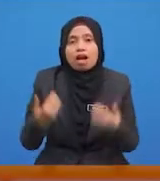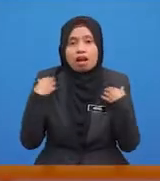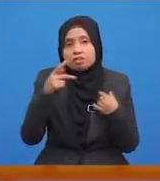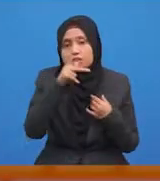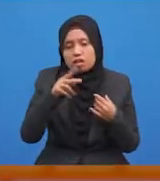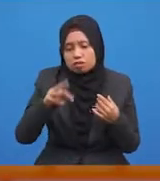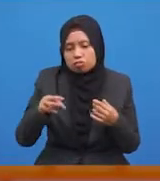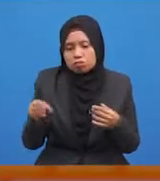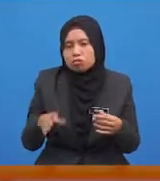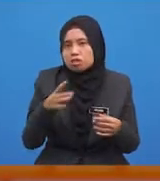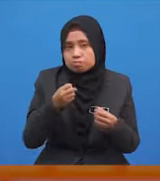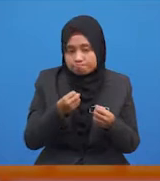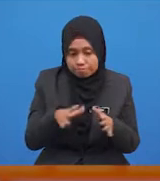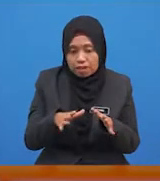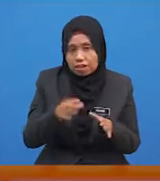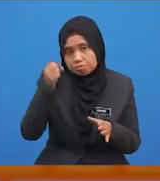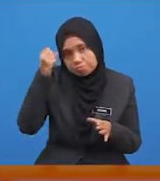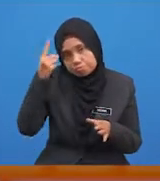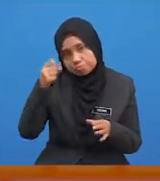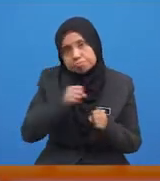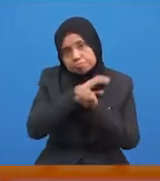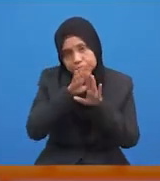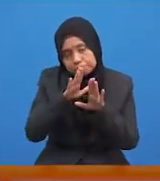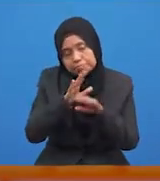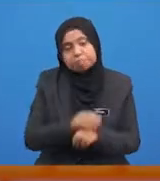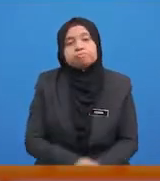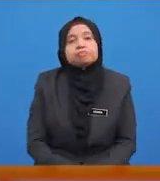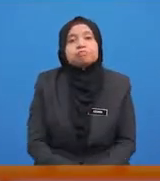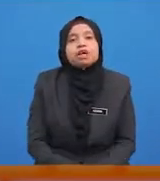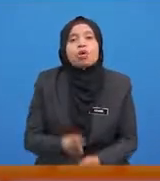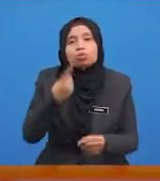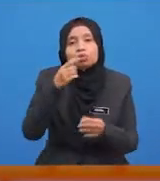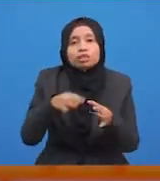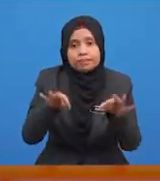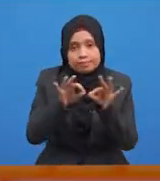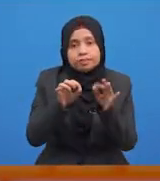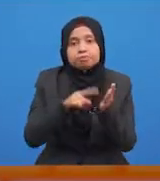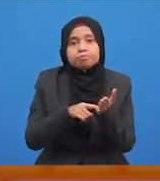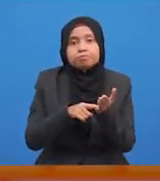Adakah murid-murid sudah jelas dengan watak dan pewatakan bagi cerpen ini?